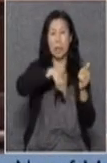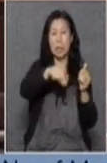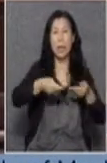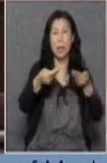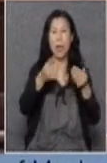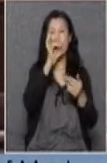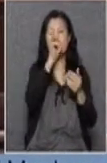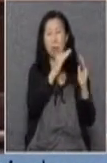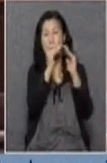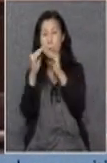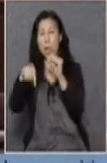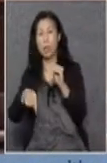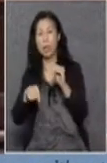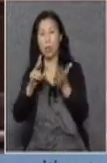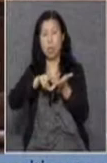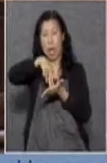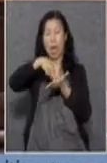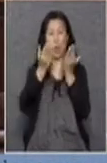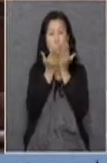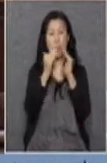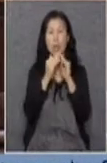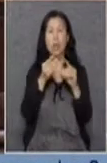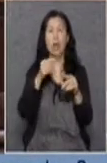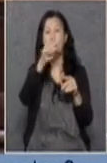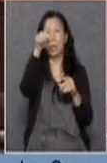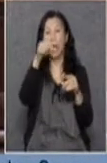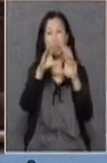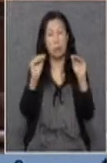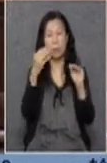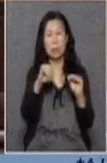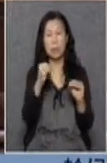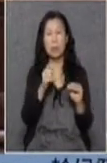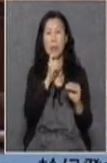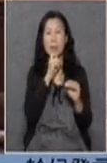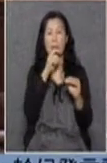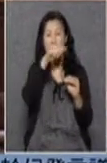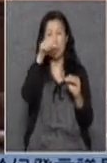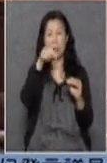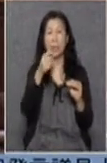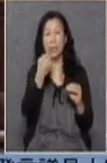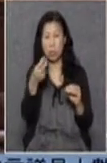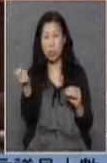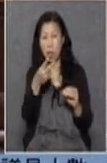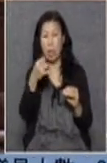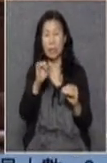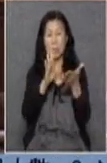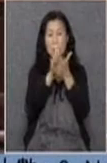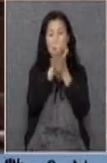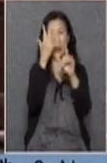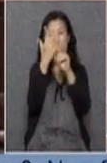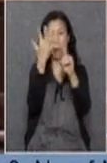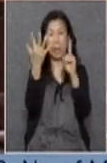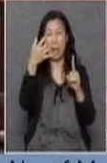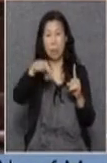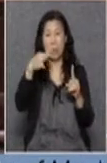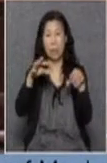去嗰度办学啫。如果唔係呢个解决唔到㗎。如果你话要解决到呢个问题先至去行十五年免费教育，咁即係唔使